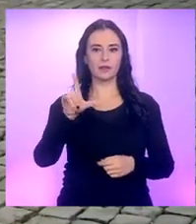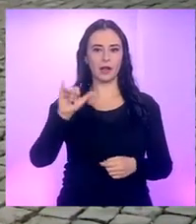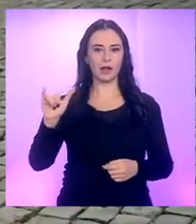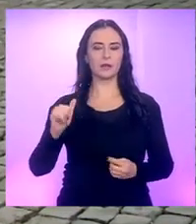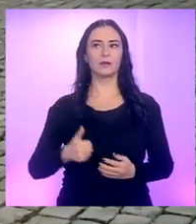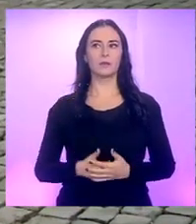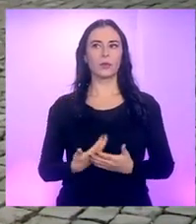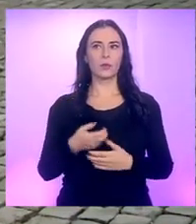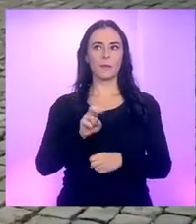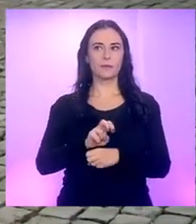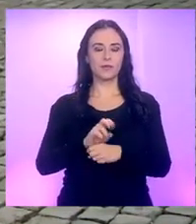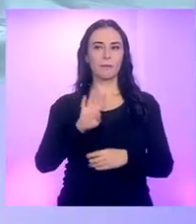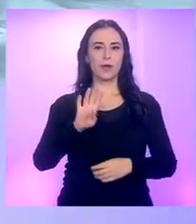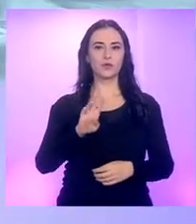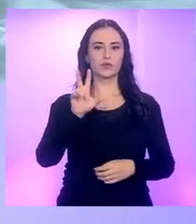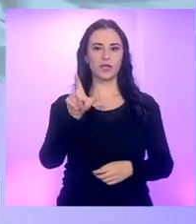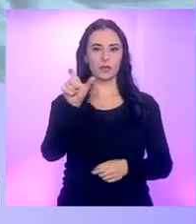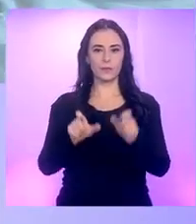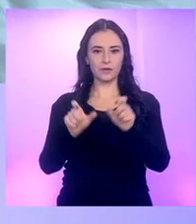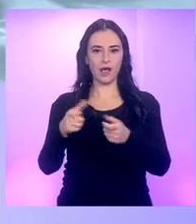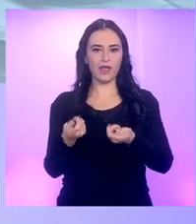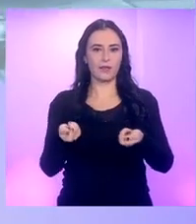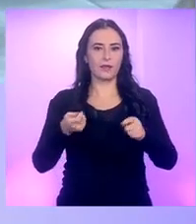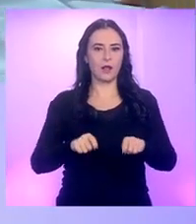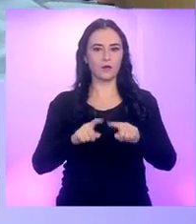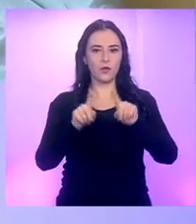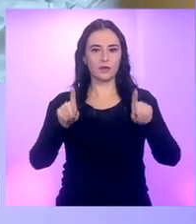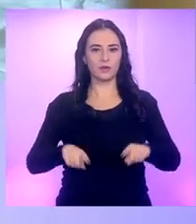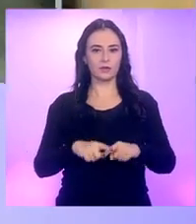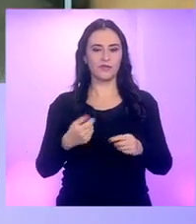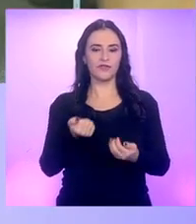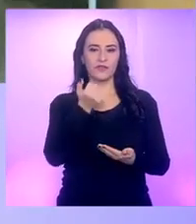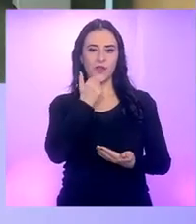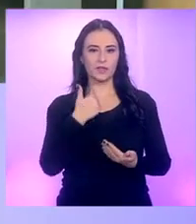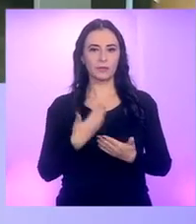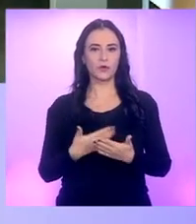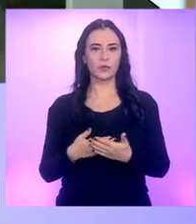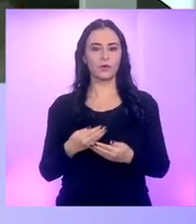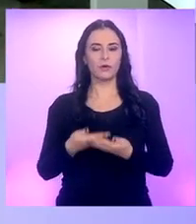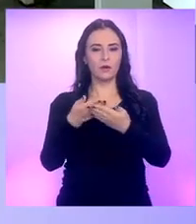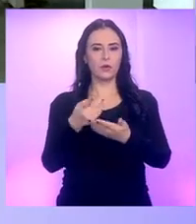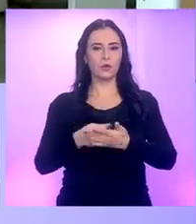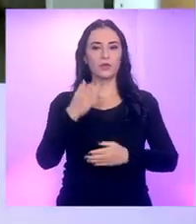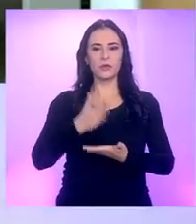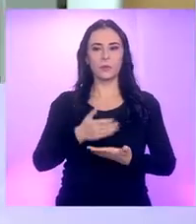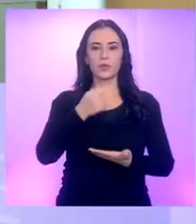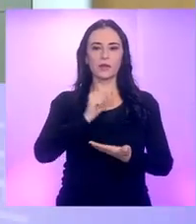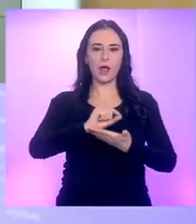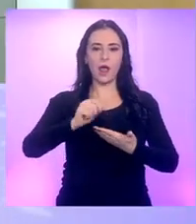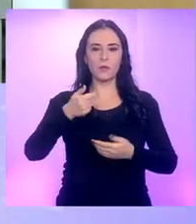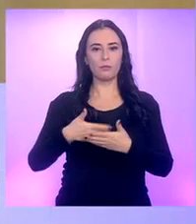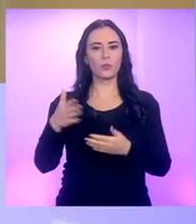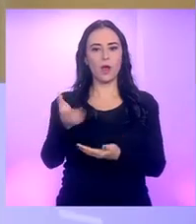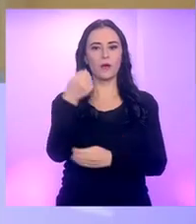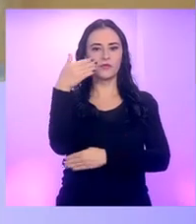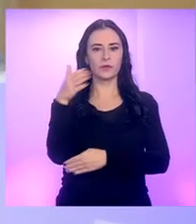după ce 43 de persoane au încheiat contracte false de drepturi de autor cu o firmă. Aveau